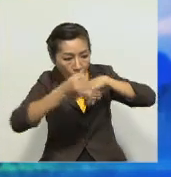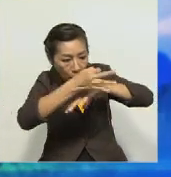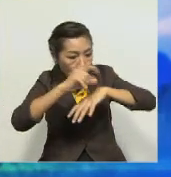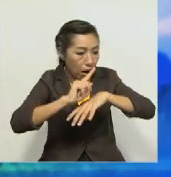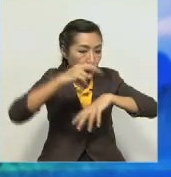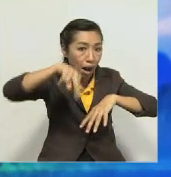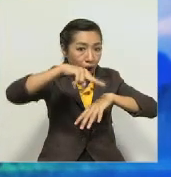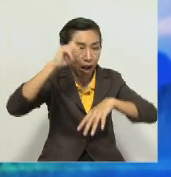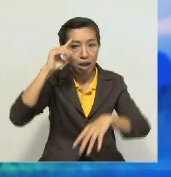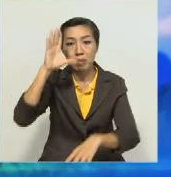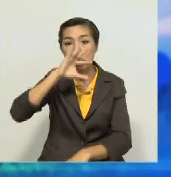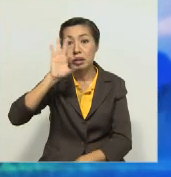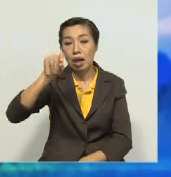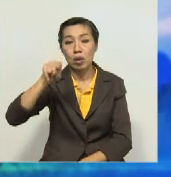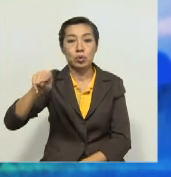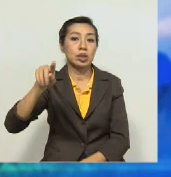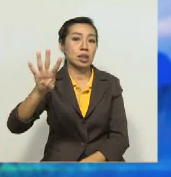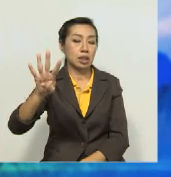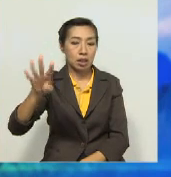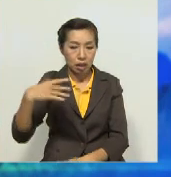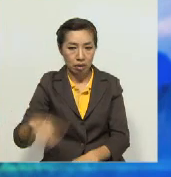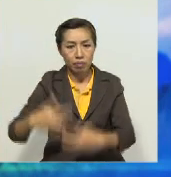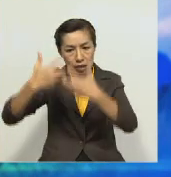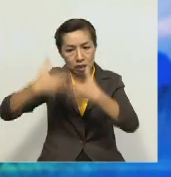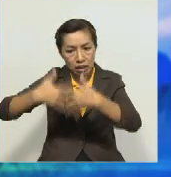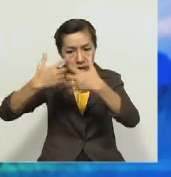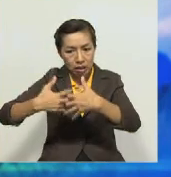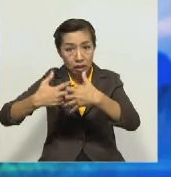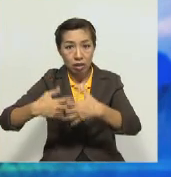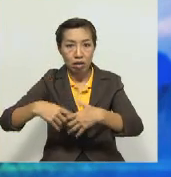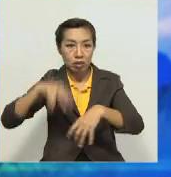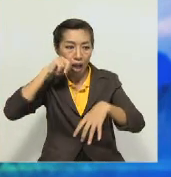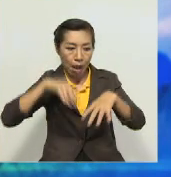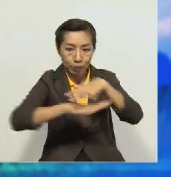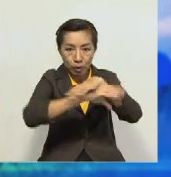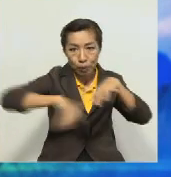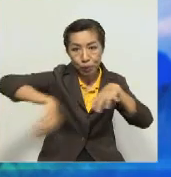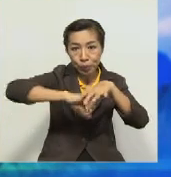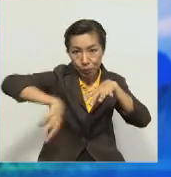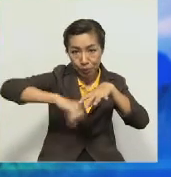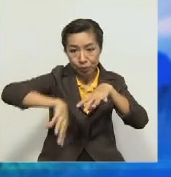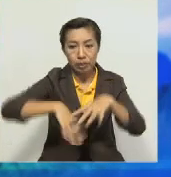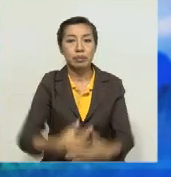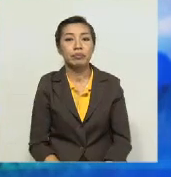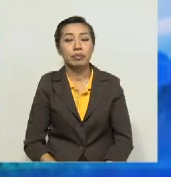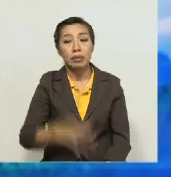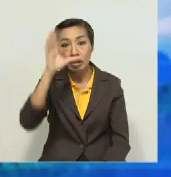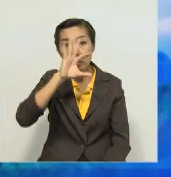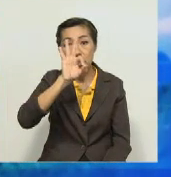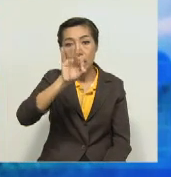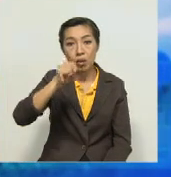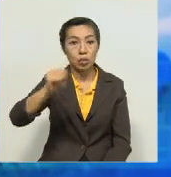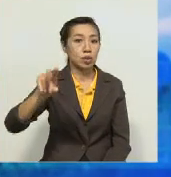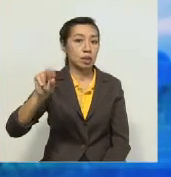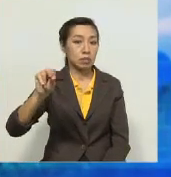เวลา 21 น.ร. 4 น.ร. ใช้เคื่องสูปน้ำไฟฟ้า 2 เครื่องสูปน้ำในถ้ำออกเวลา 21 น.ร.